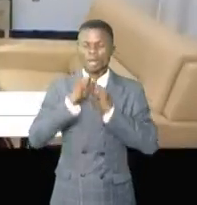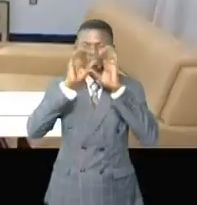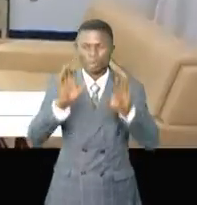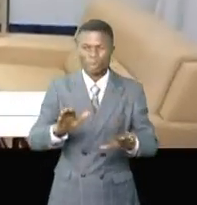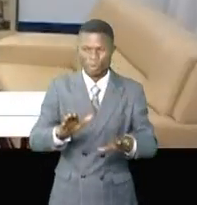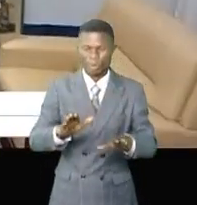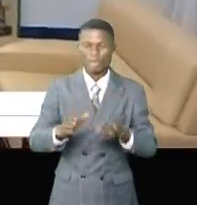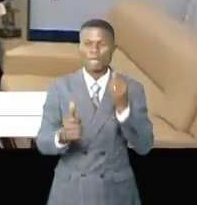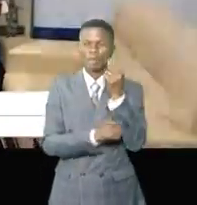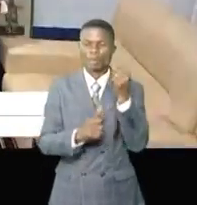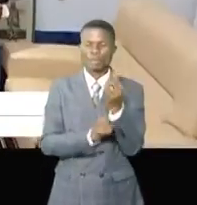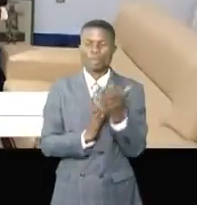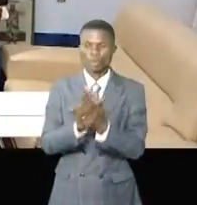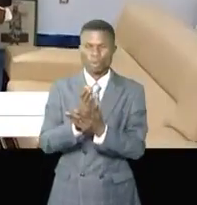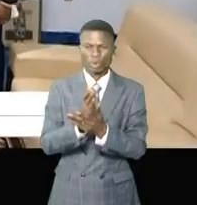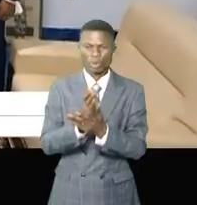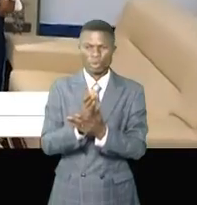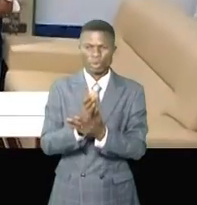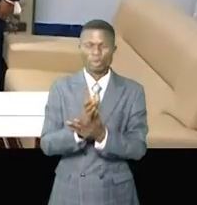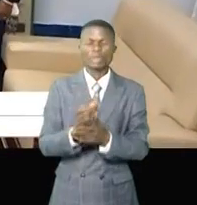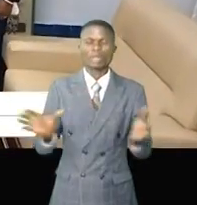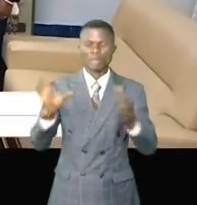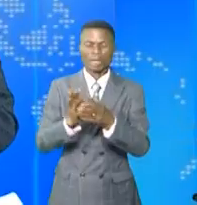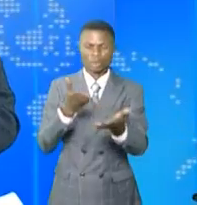La personne avertie devrait s'y associer.